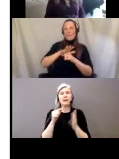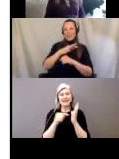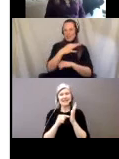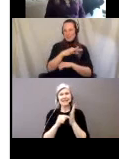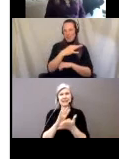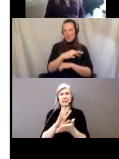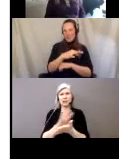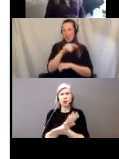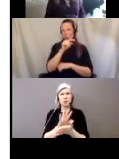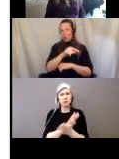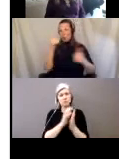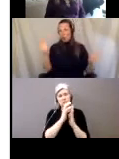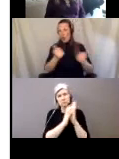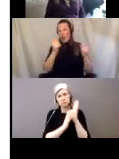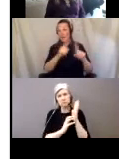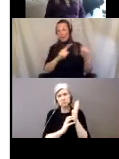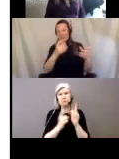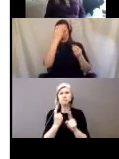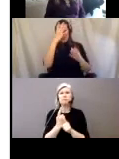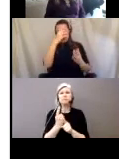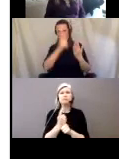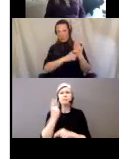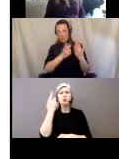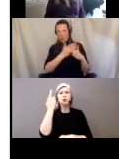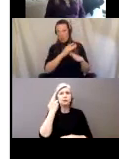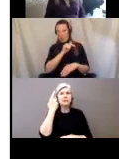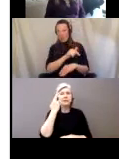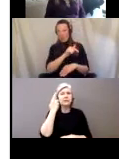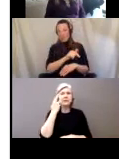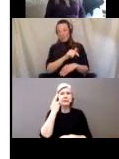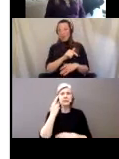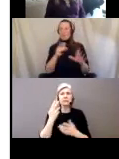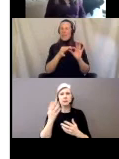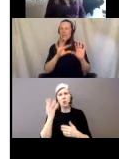Il y a plus d'informations dans ce document qui explique la prise de décision.